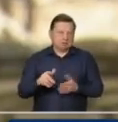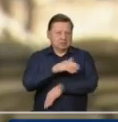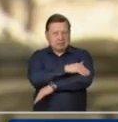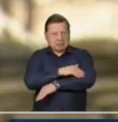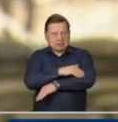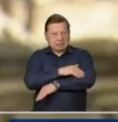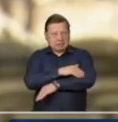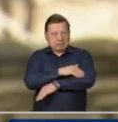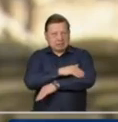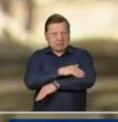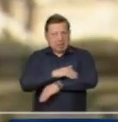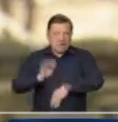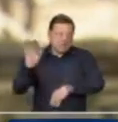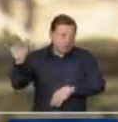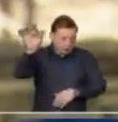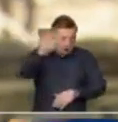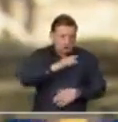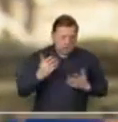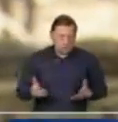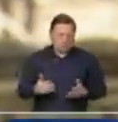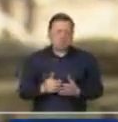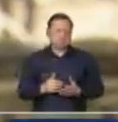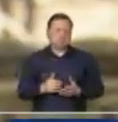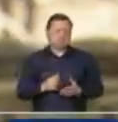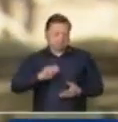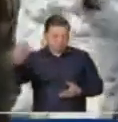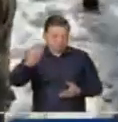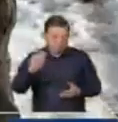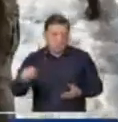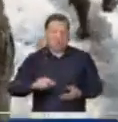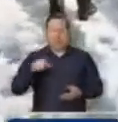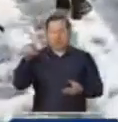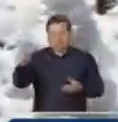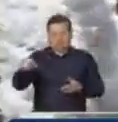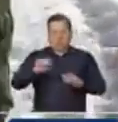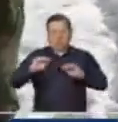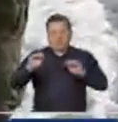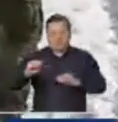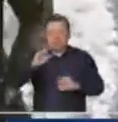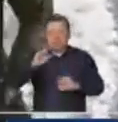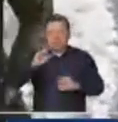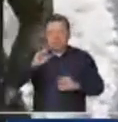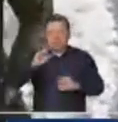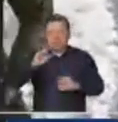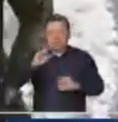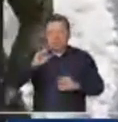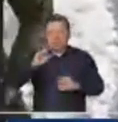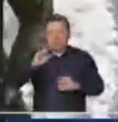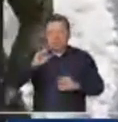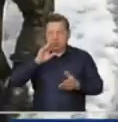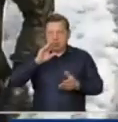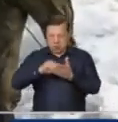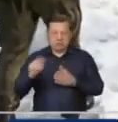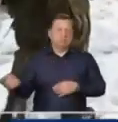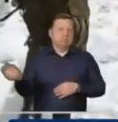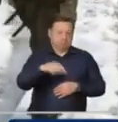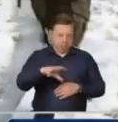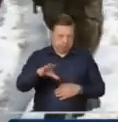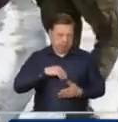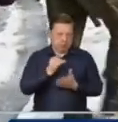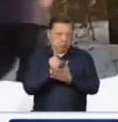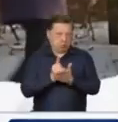granicami kraju i mają również doświadczenie instruktorskie. Ukończenie kursu uprawnienia do